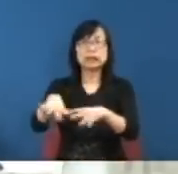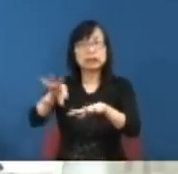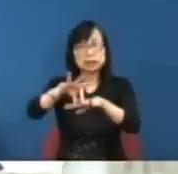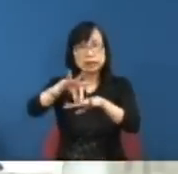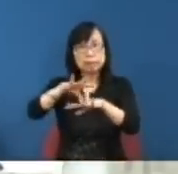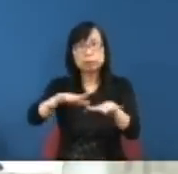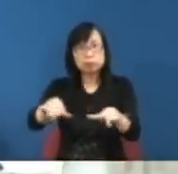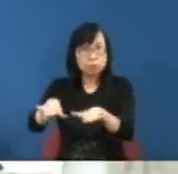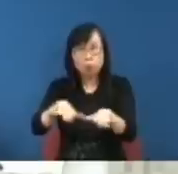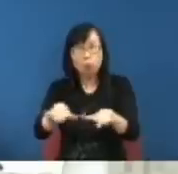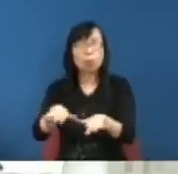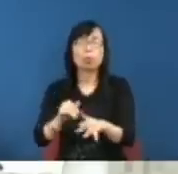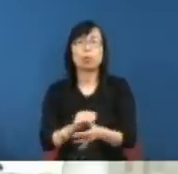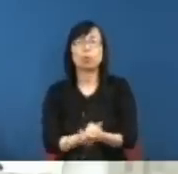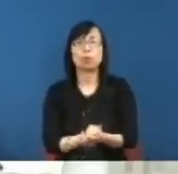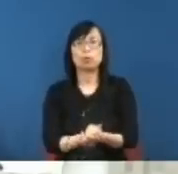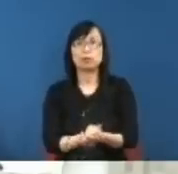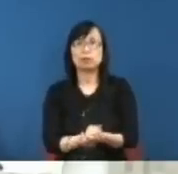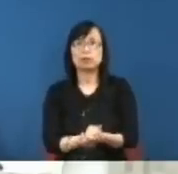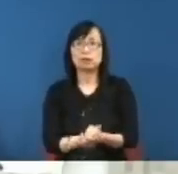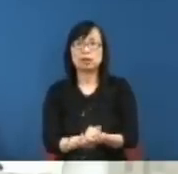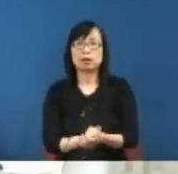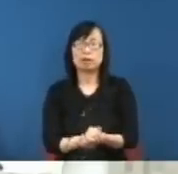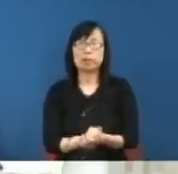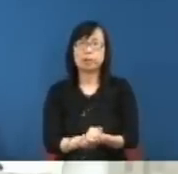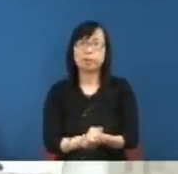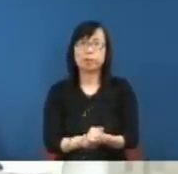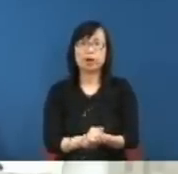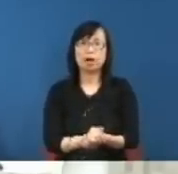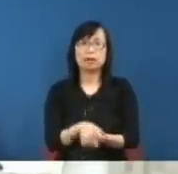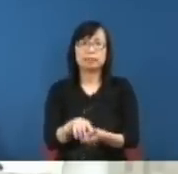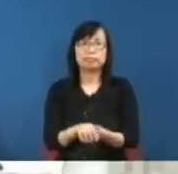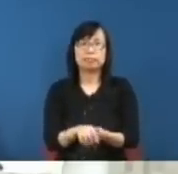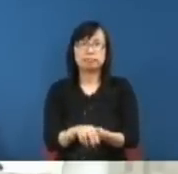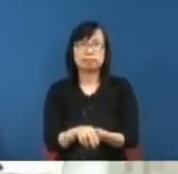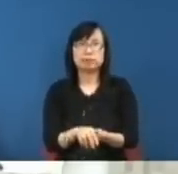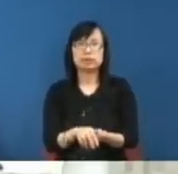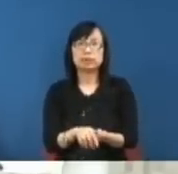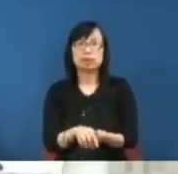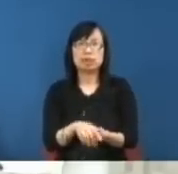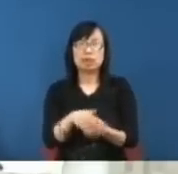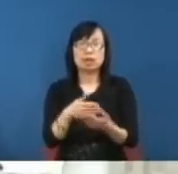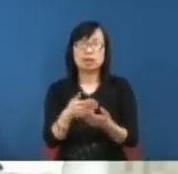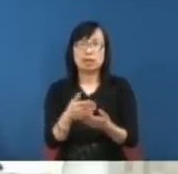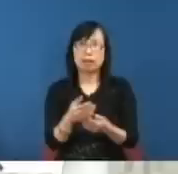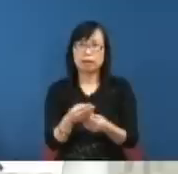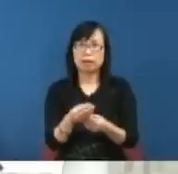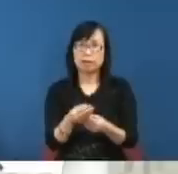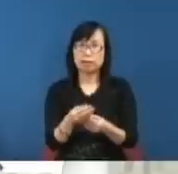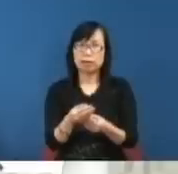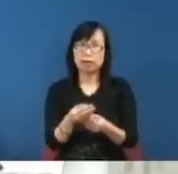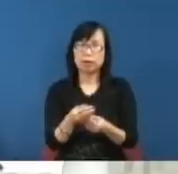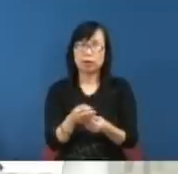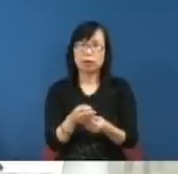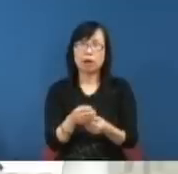禽流感嘅源頭，呢只咁嘅鷹啊，美國係鷹做呢、這個即